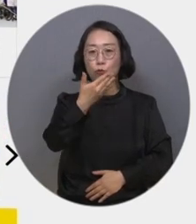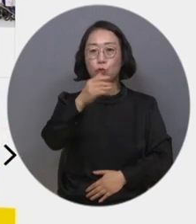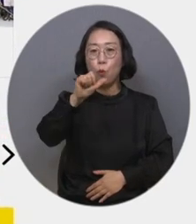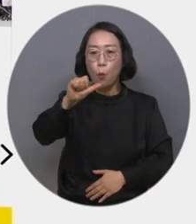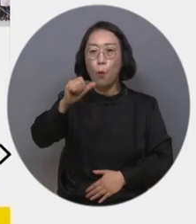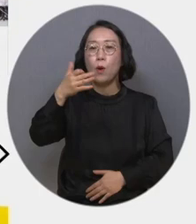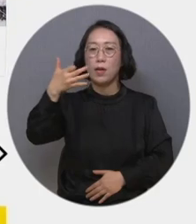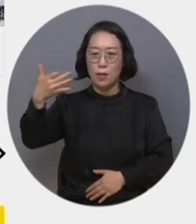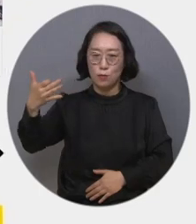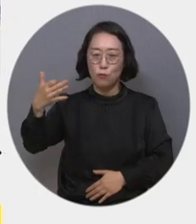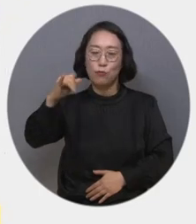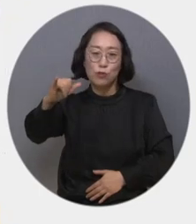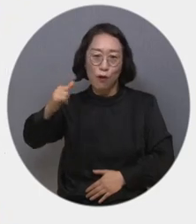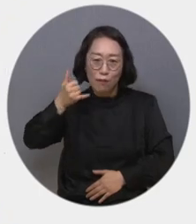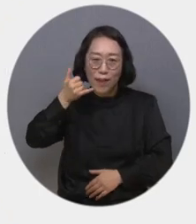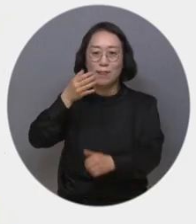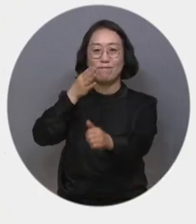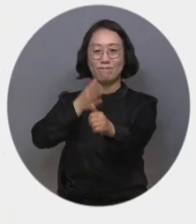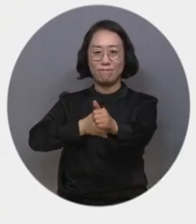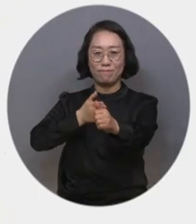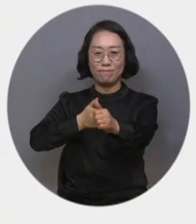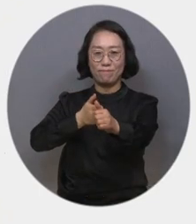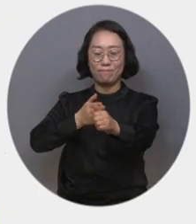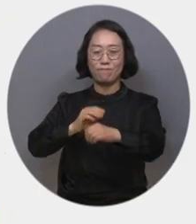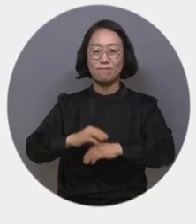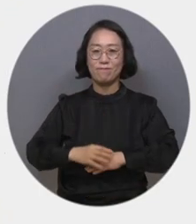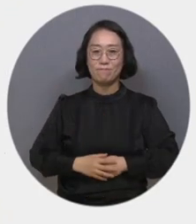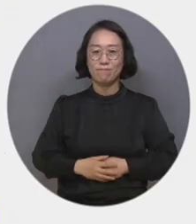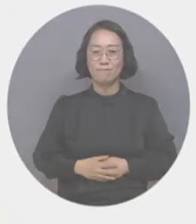02-2655-9519로 많은 제보 바랍니다